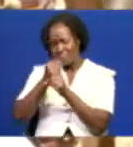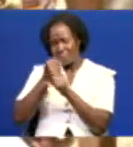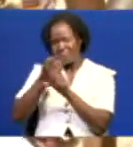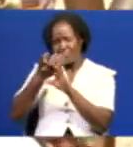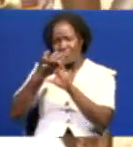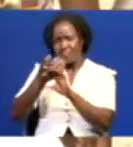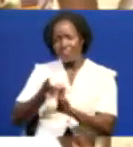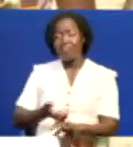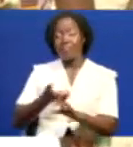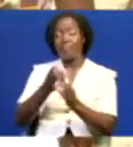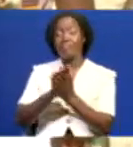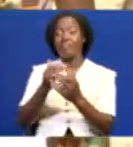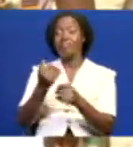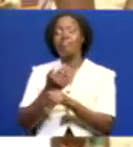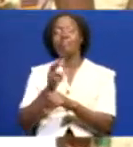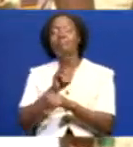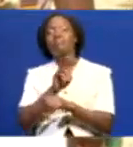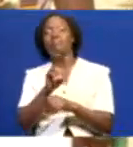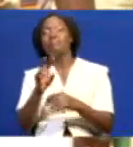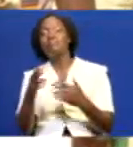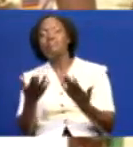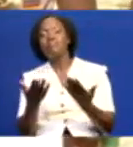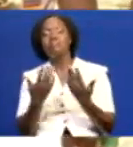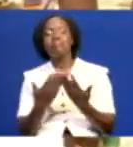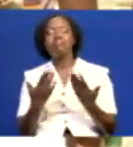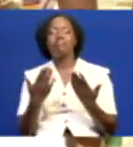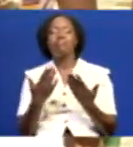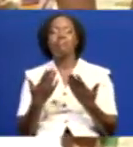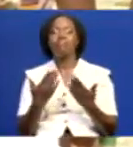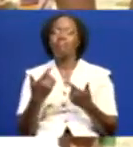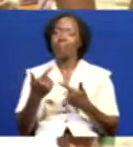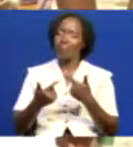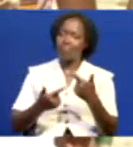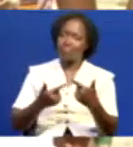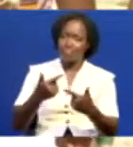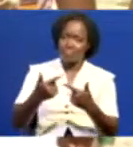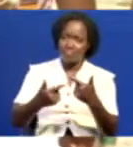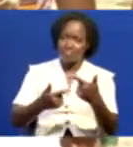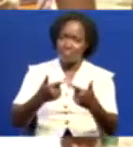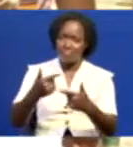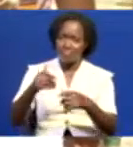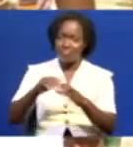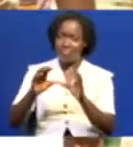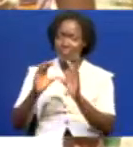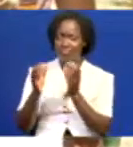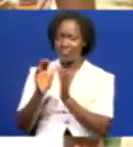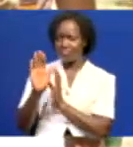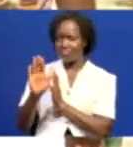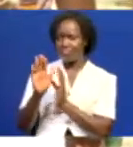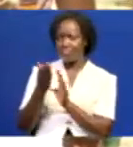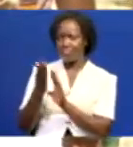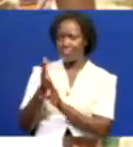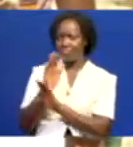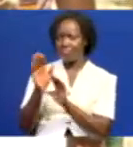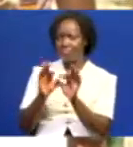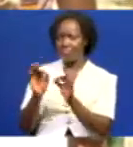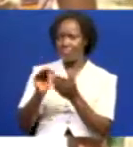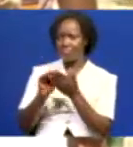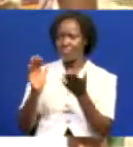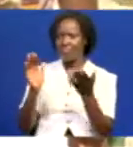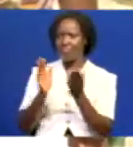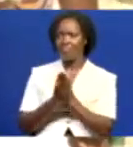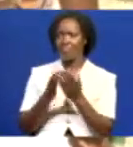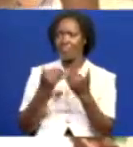katika kuangalia jinsi mambo yanavyoendelea katika jamii ya maa. Na kabla ni kueleze mengi, najiunga